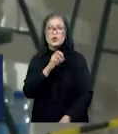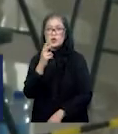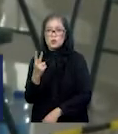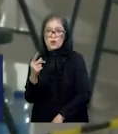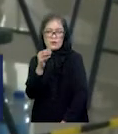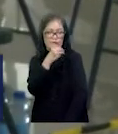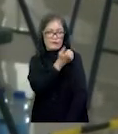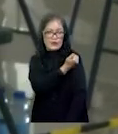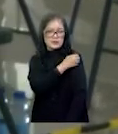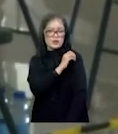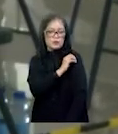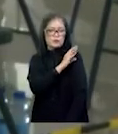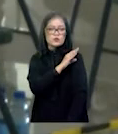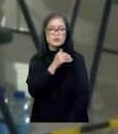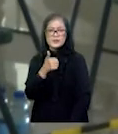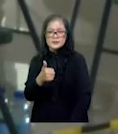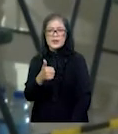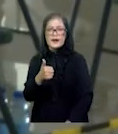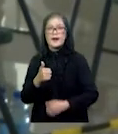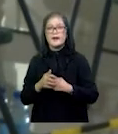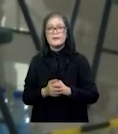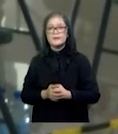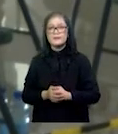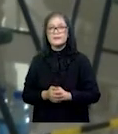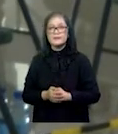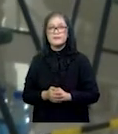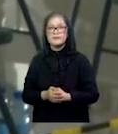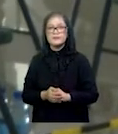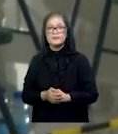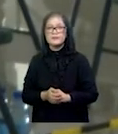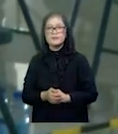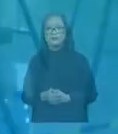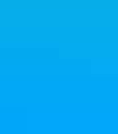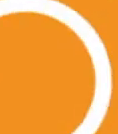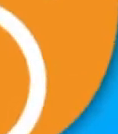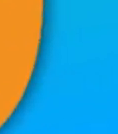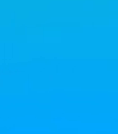kekebalan tubuh. Dari Jakarta, Yola Dwi Yanti, Novan Dwi Kusuma, iNews melaporkan.